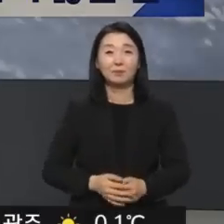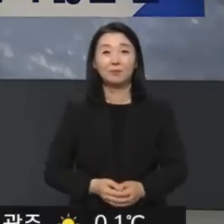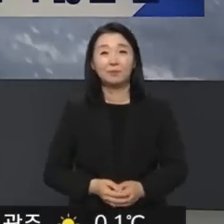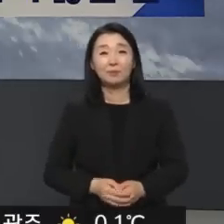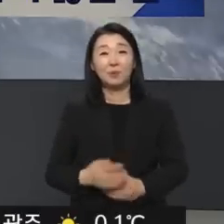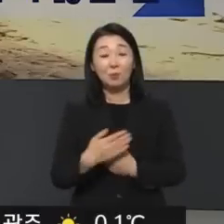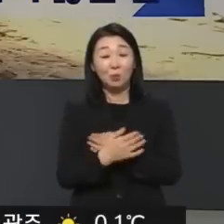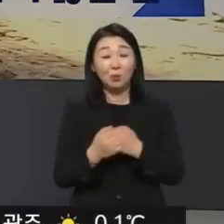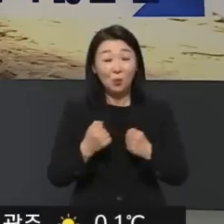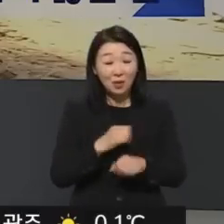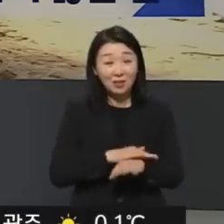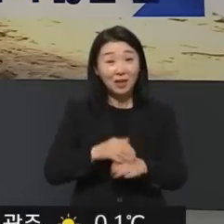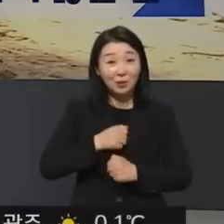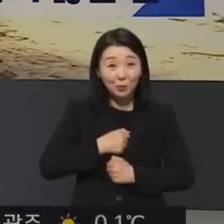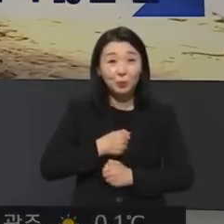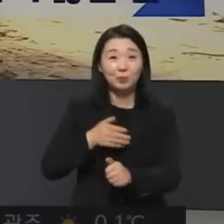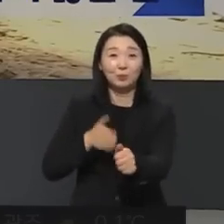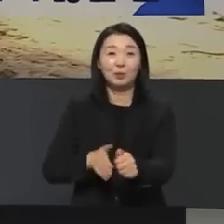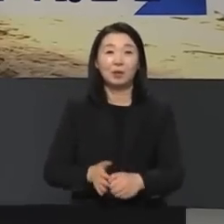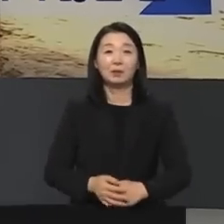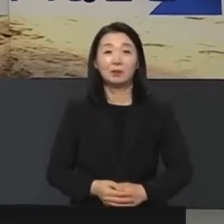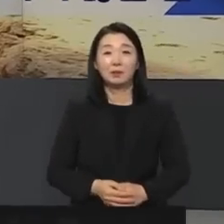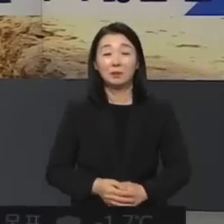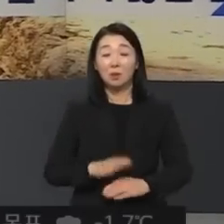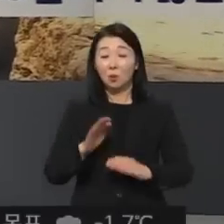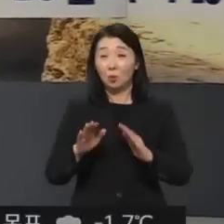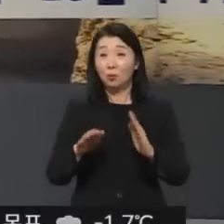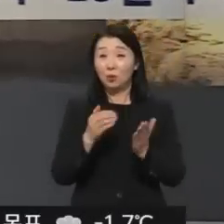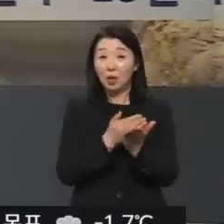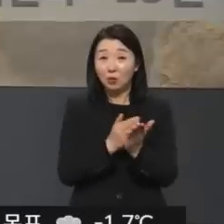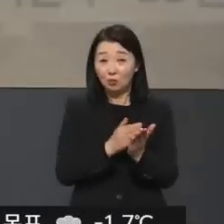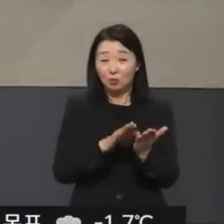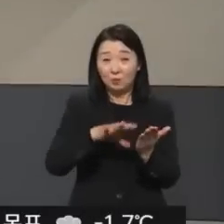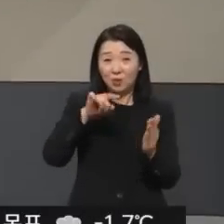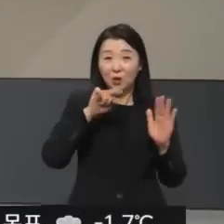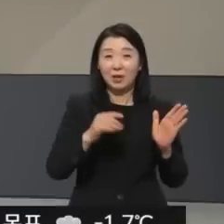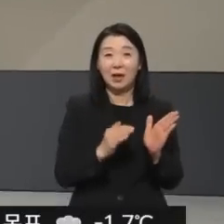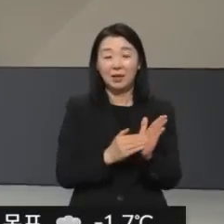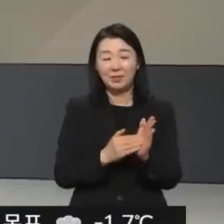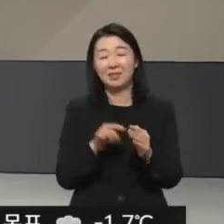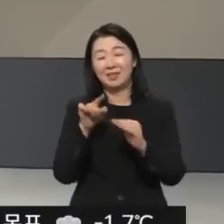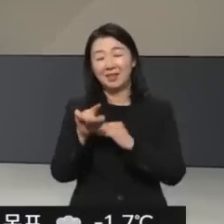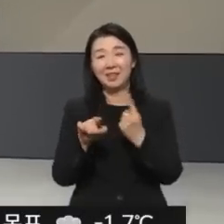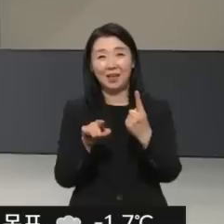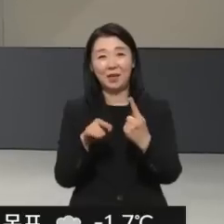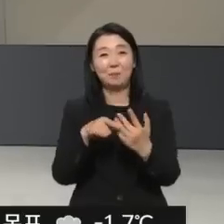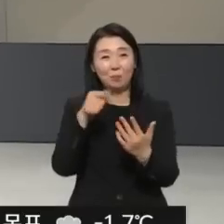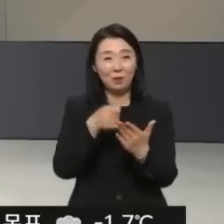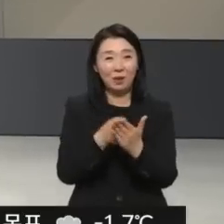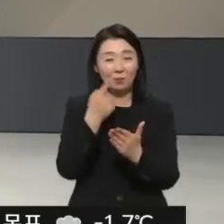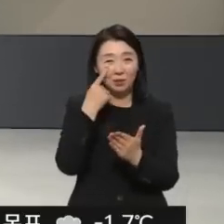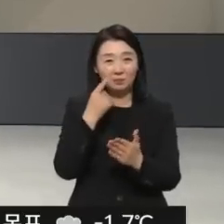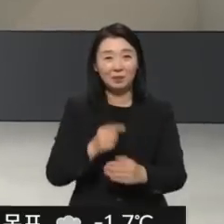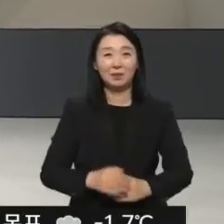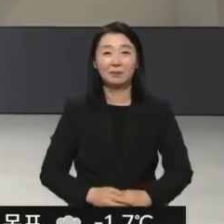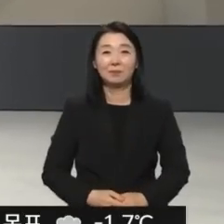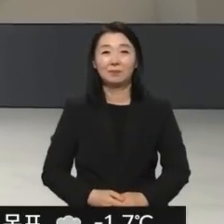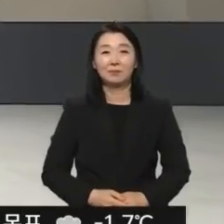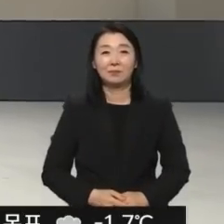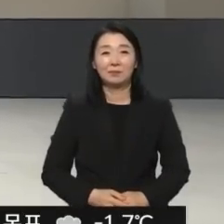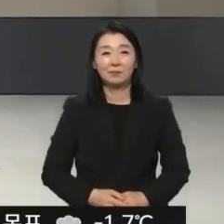모두 건강 잘 챙기셔야겠습니다. 네, 오늘의 뉴스픽은 여기까지입니다. 들어가서 원픽 뽑겠습니다. 뉴스픽5였습니다.